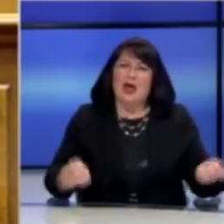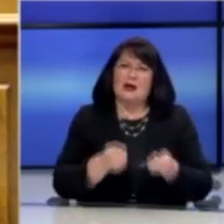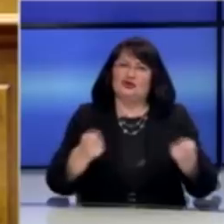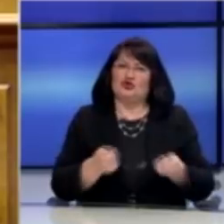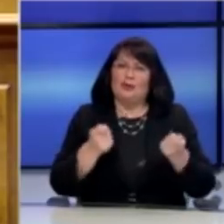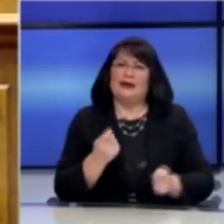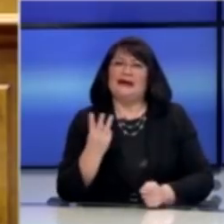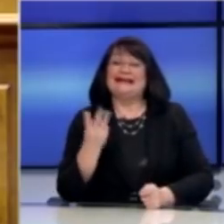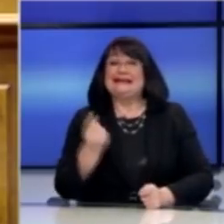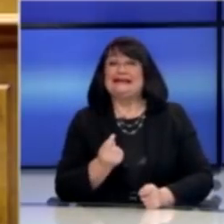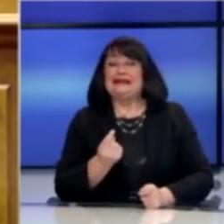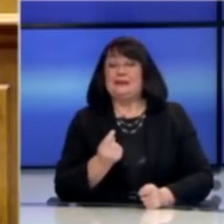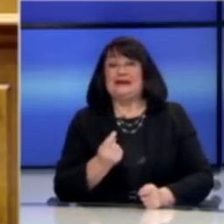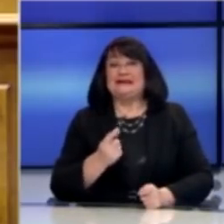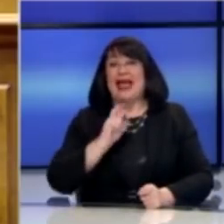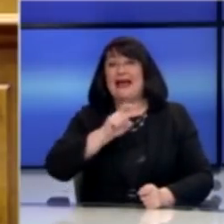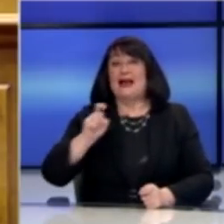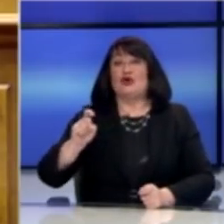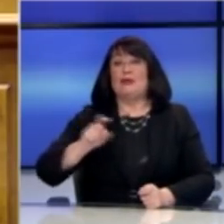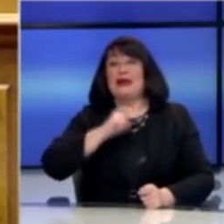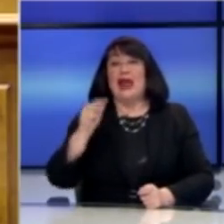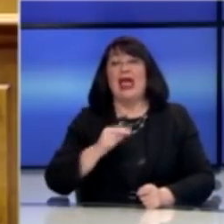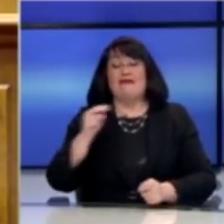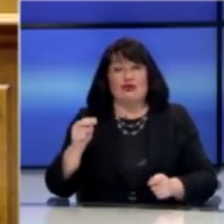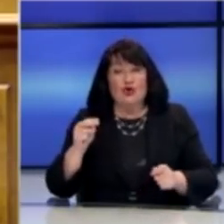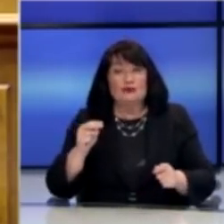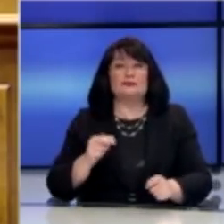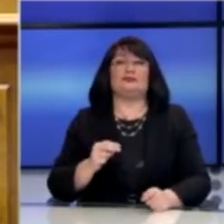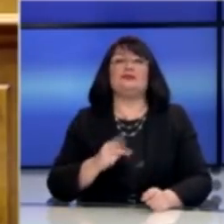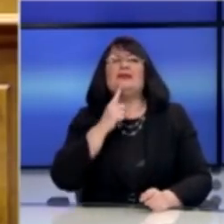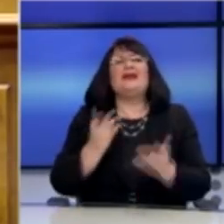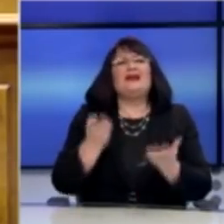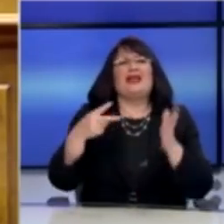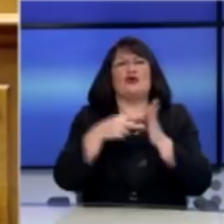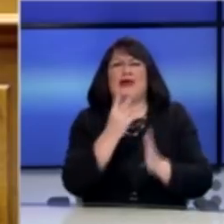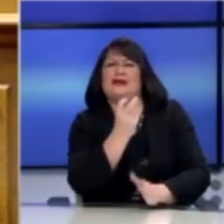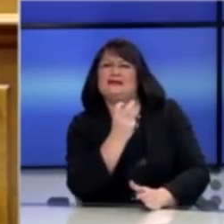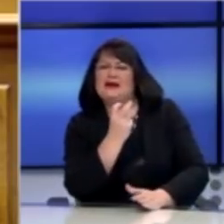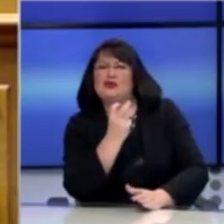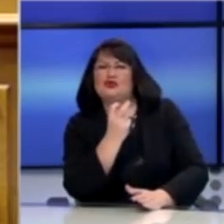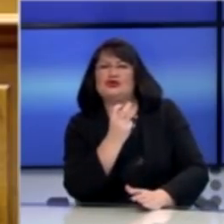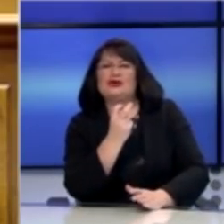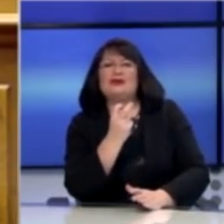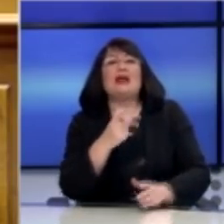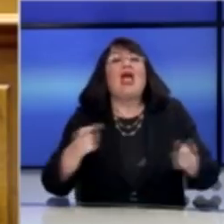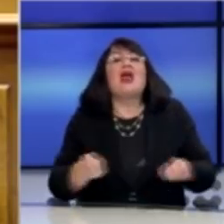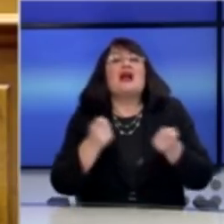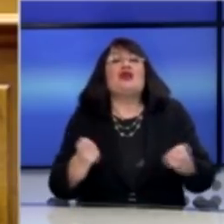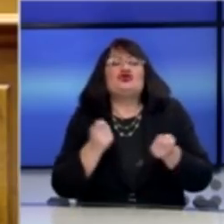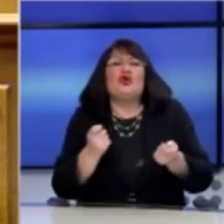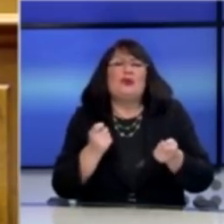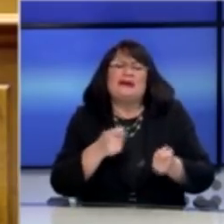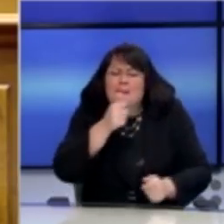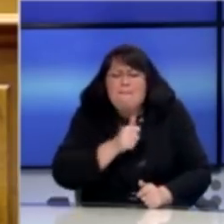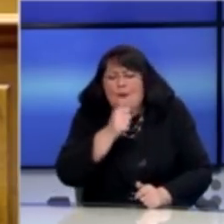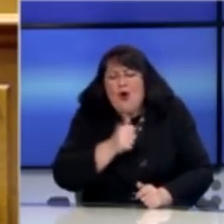εργαζομένων 3,5 δισεκατομμυρίων ευρώ σε σχέση με το 2020, που θα γονατίσουν τους εργαζόμενους